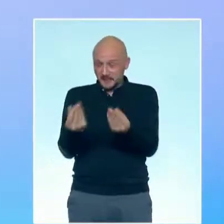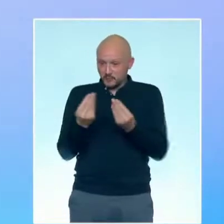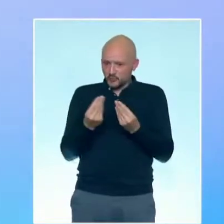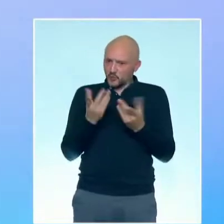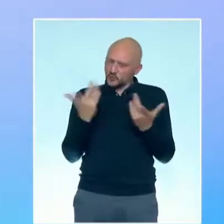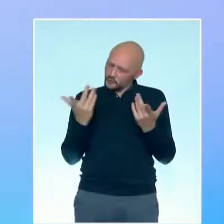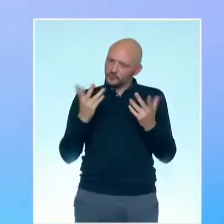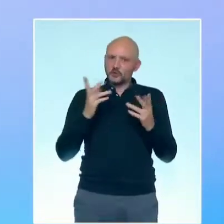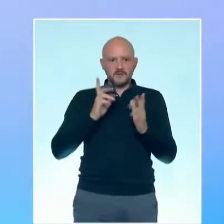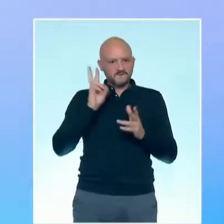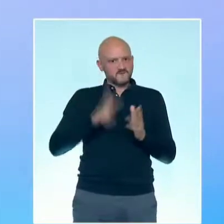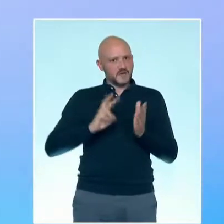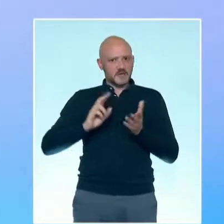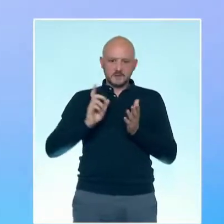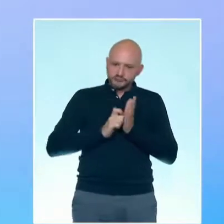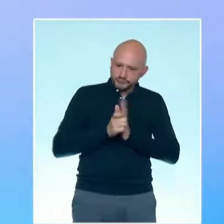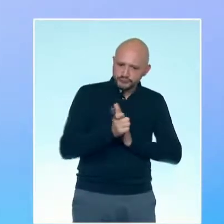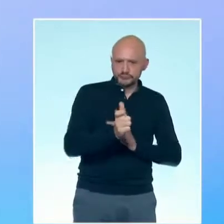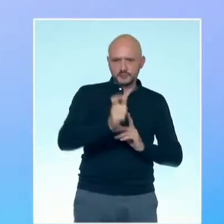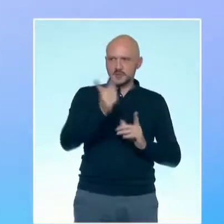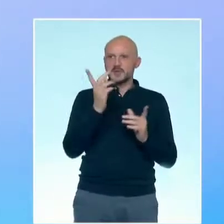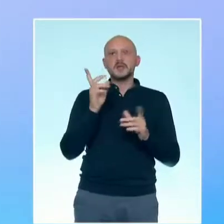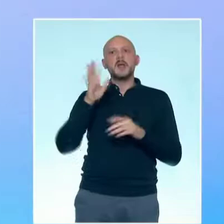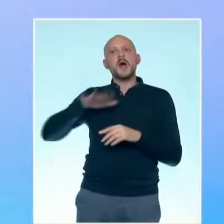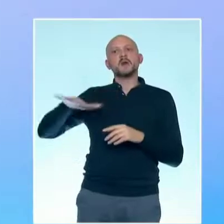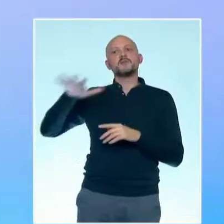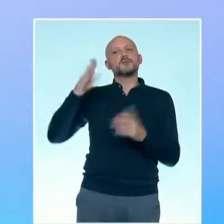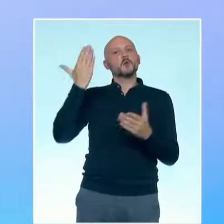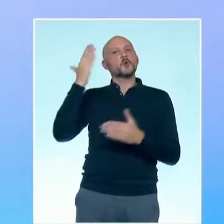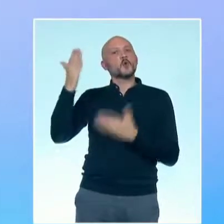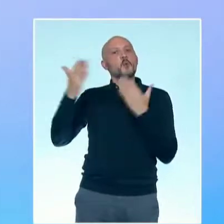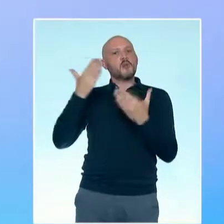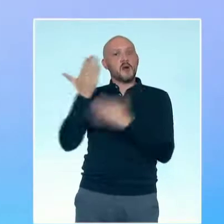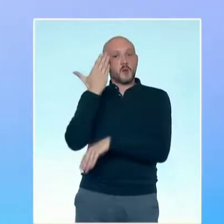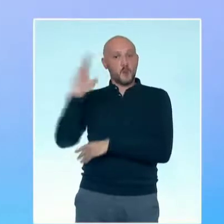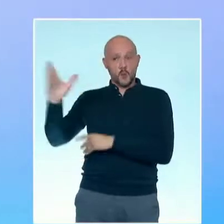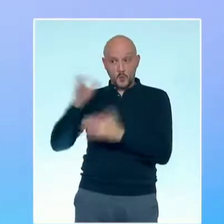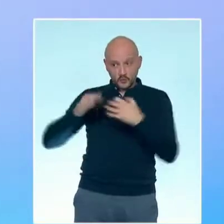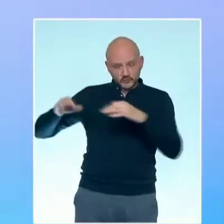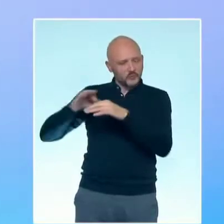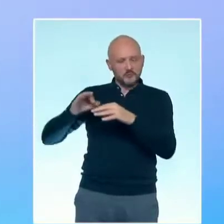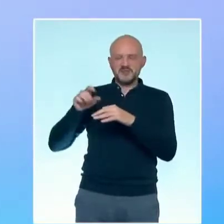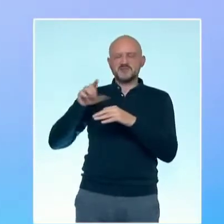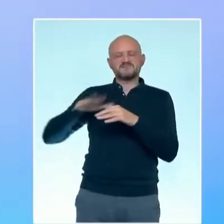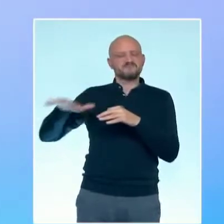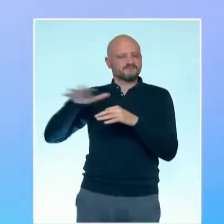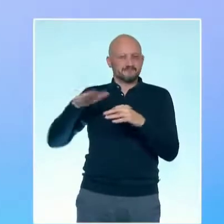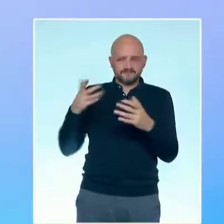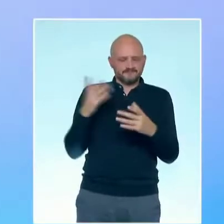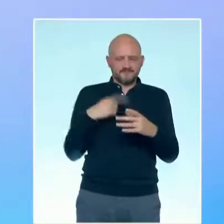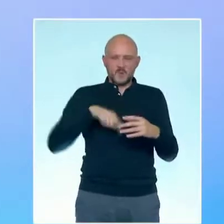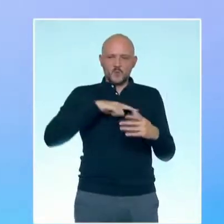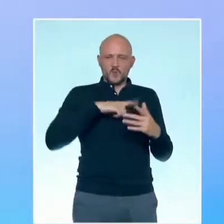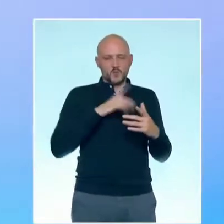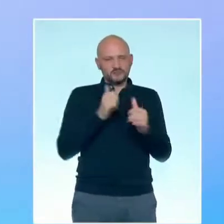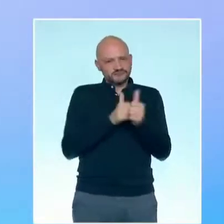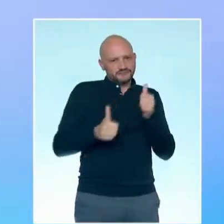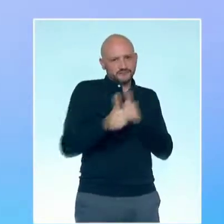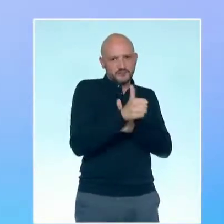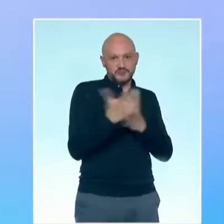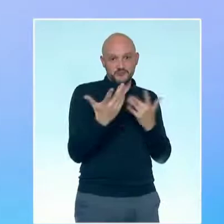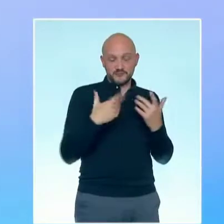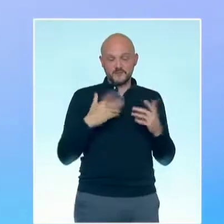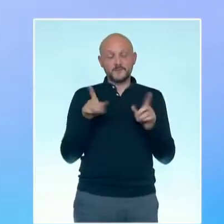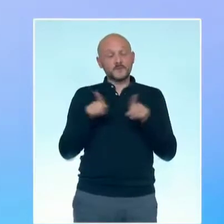actifs de la campagne de rappel d'Europe. Je l'ai, la vidéo. Vous l'avez souligné, nous mettons d'autres mesures pour prioriser l'accès. D'ailleurs, je vais mettre quelques vidéos après. Si vous avez